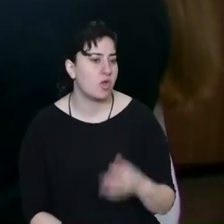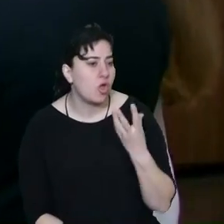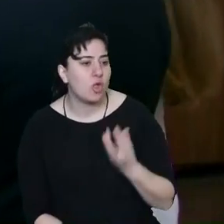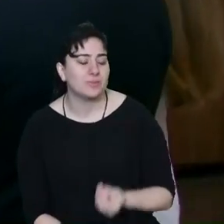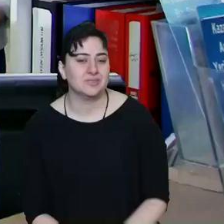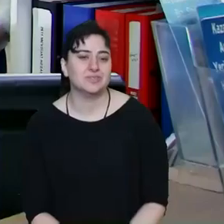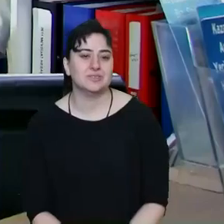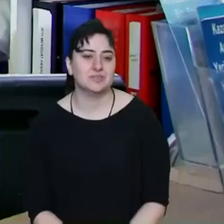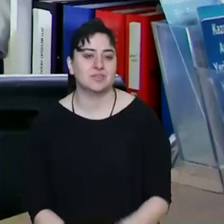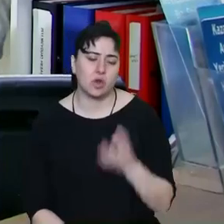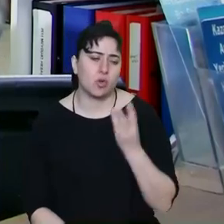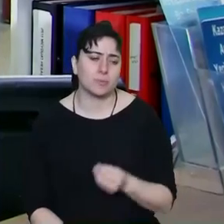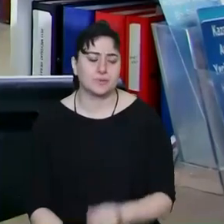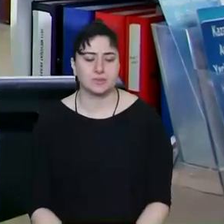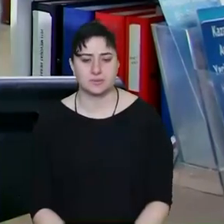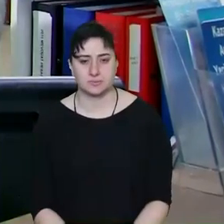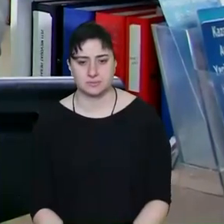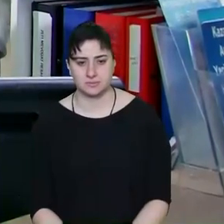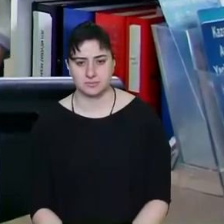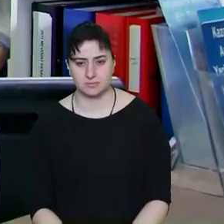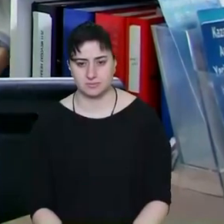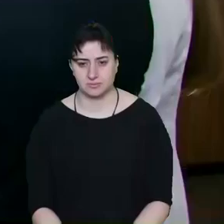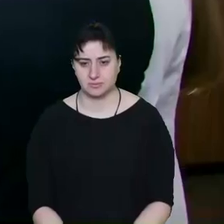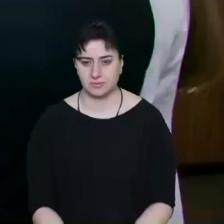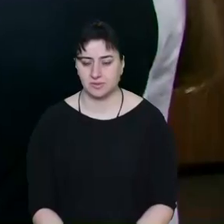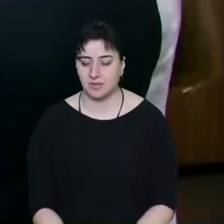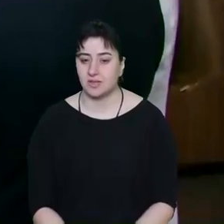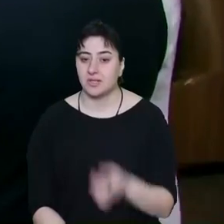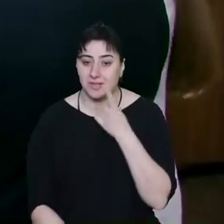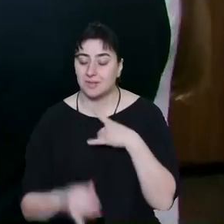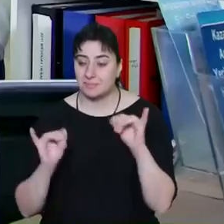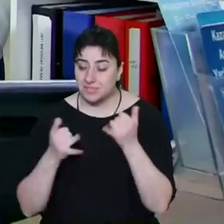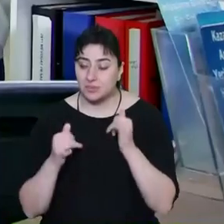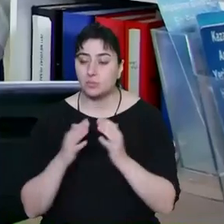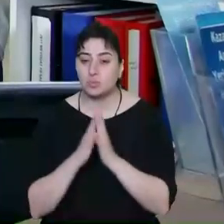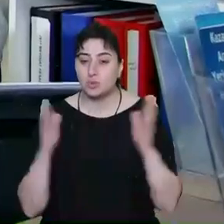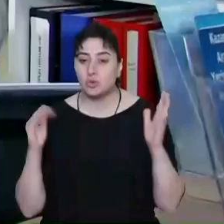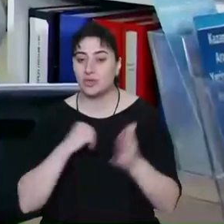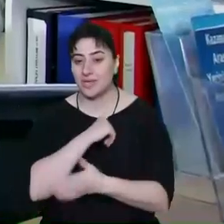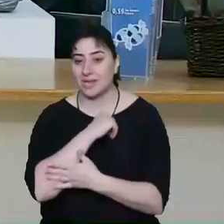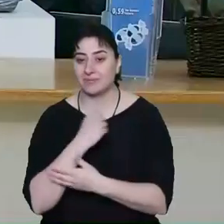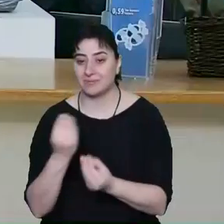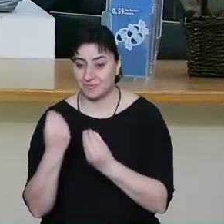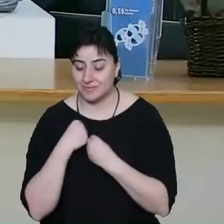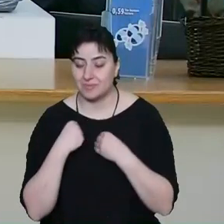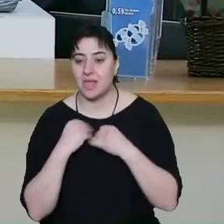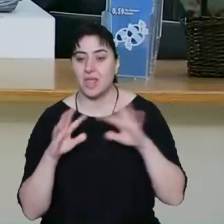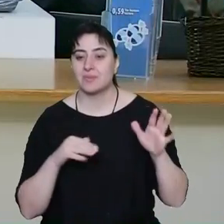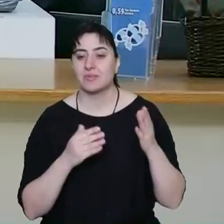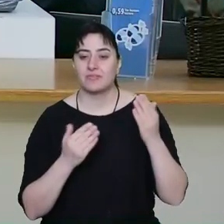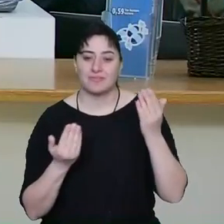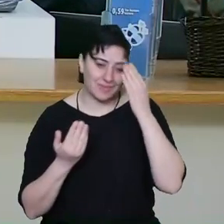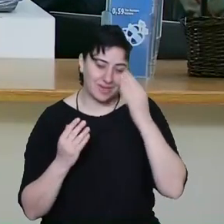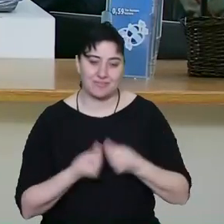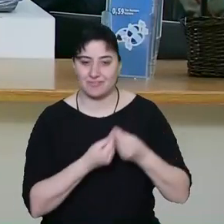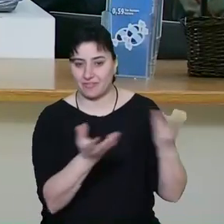Olabilir. Olabilir. Olabilir. Yılbaşında büyük ikramiye bana çıktı. Ve ben hepsini hayır kurumlarına bağışladım müdür bey.